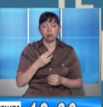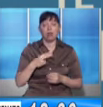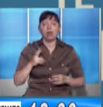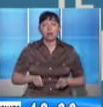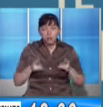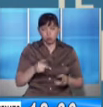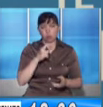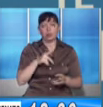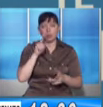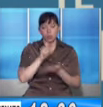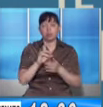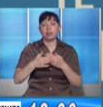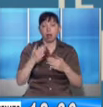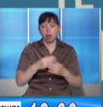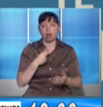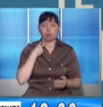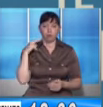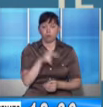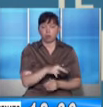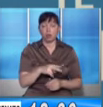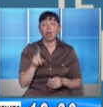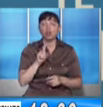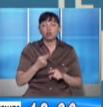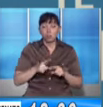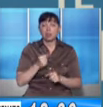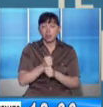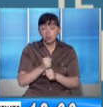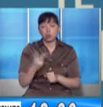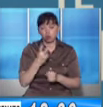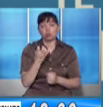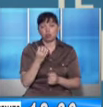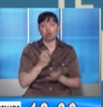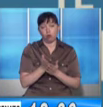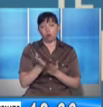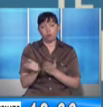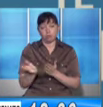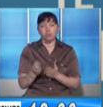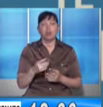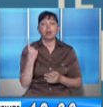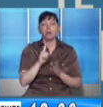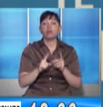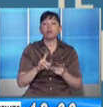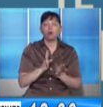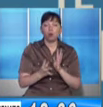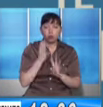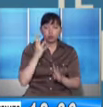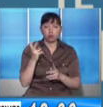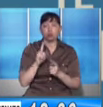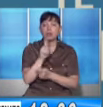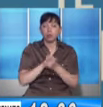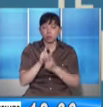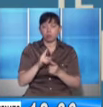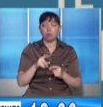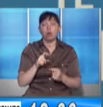pușcărie. Și pentru ca să putem face lucrul ăsta, e nevoie de câteva lucruri. În primul rând, să reformăm Procuratura Anticorupție,